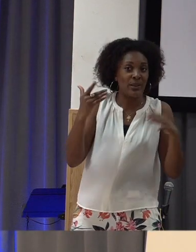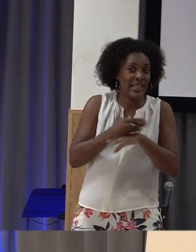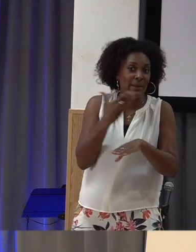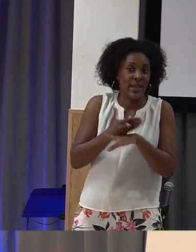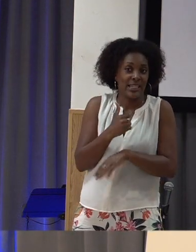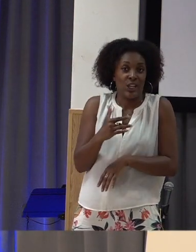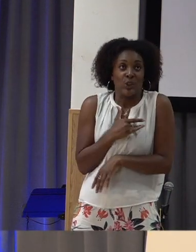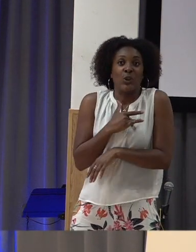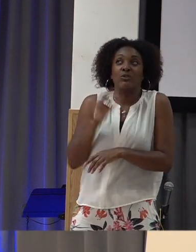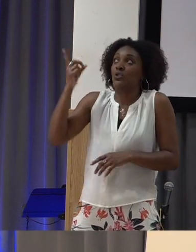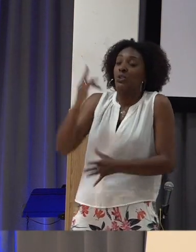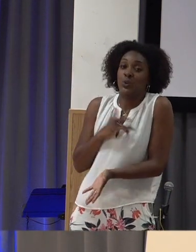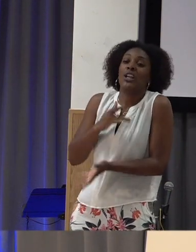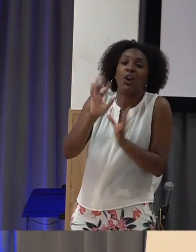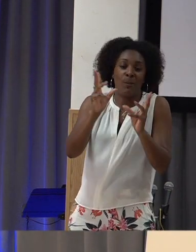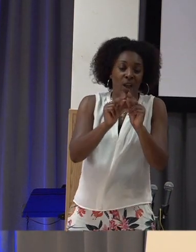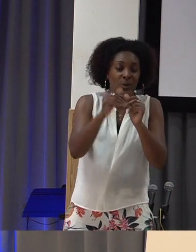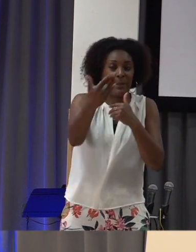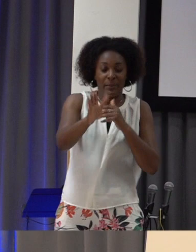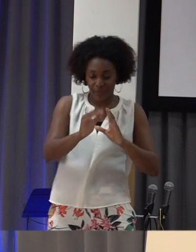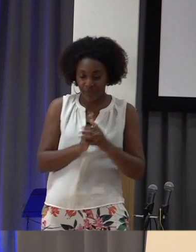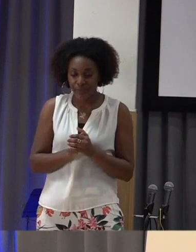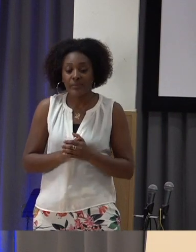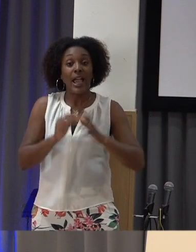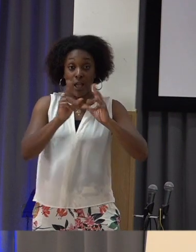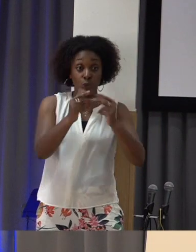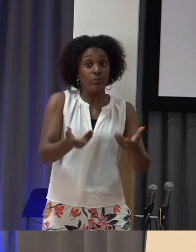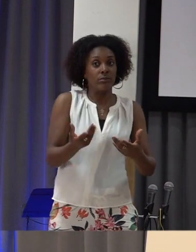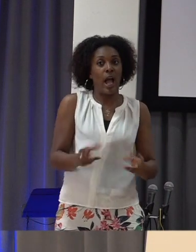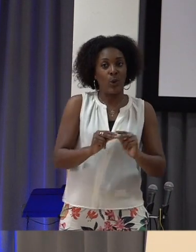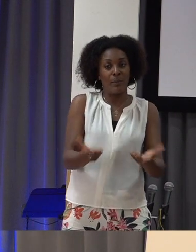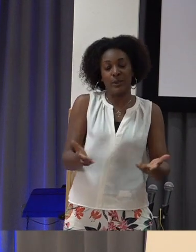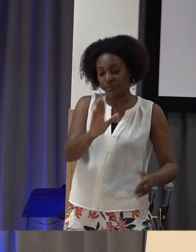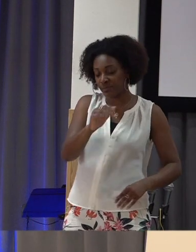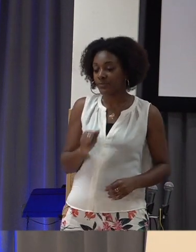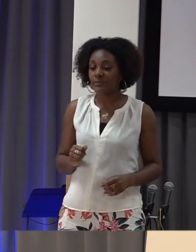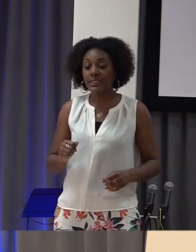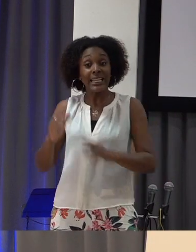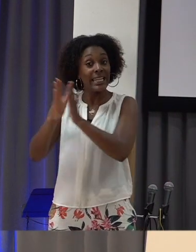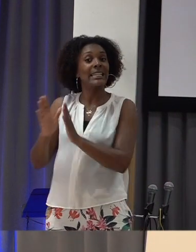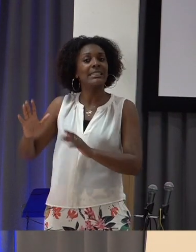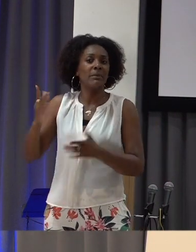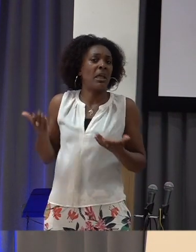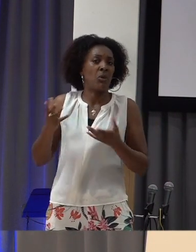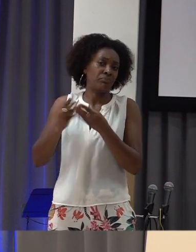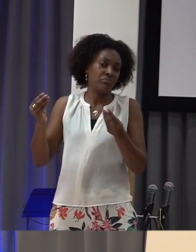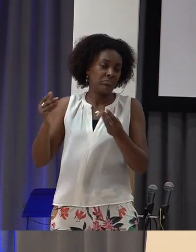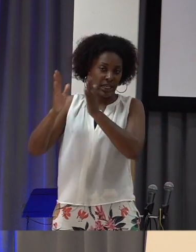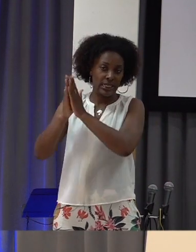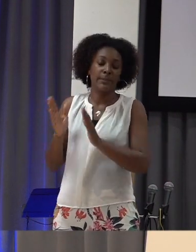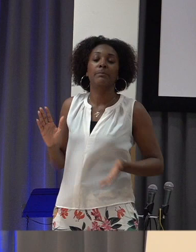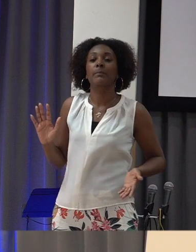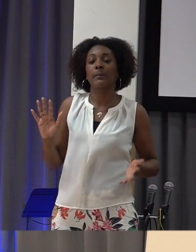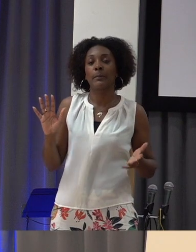de l'heure. Donc, dans cette église, qui n'existe plus maintenant, mais dans laquelle je suis